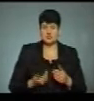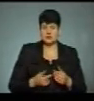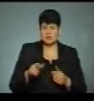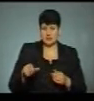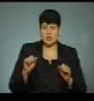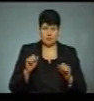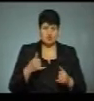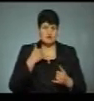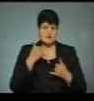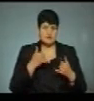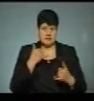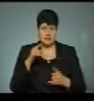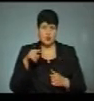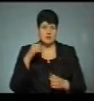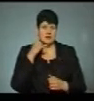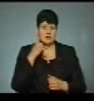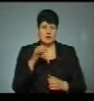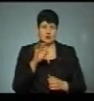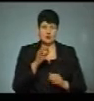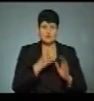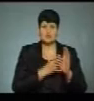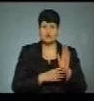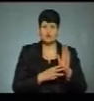можуть звертатися на номер телефону